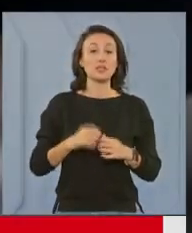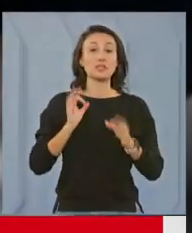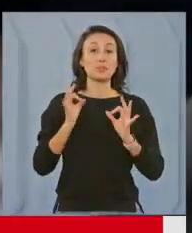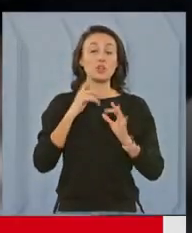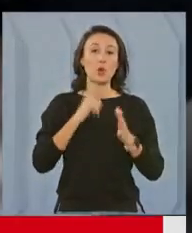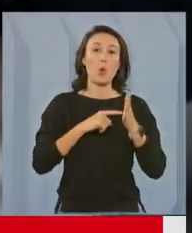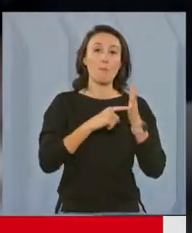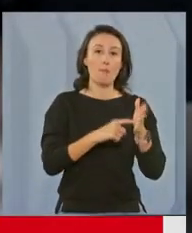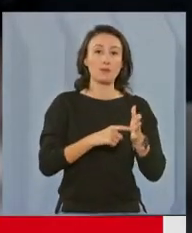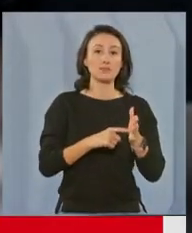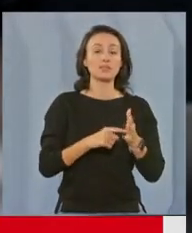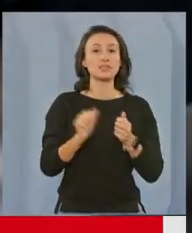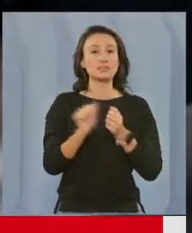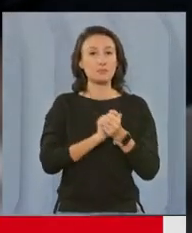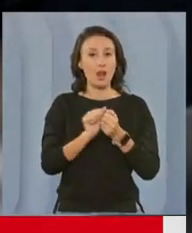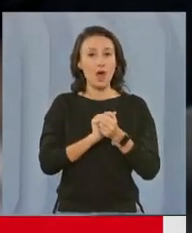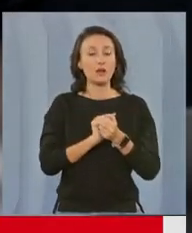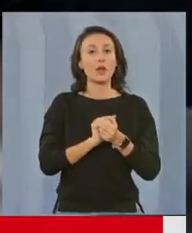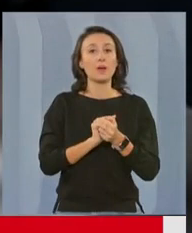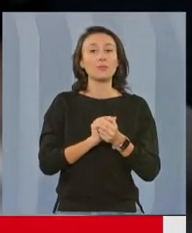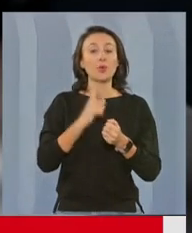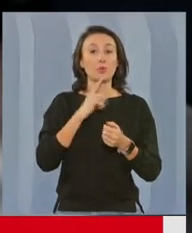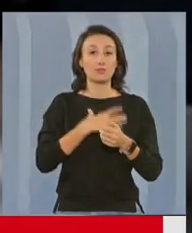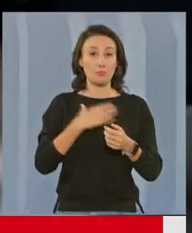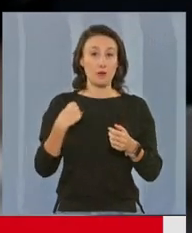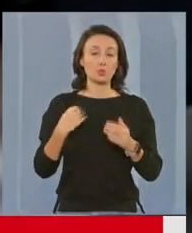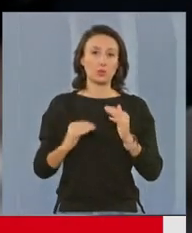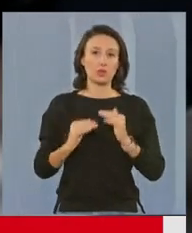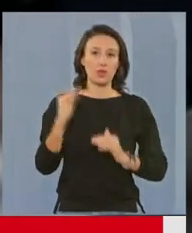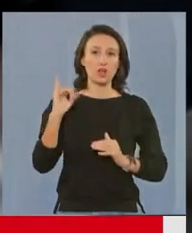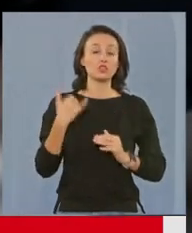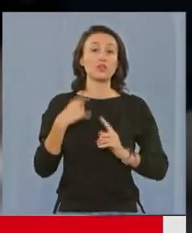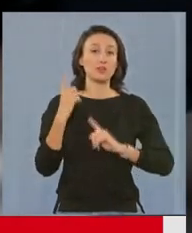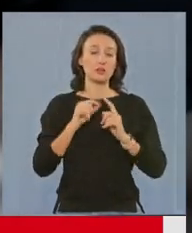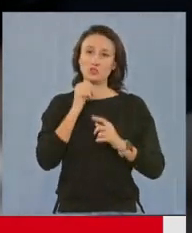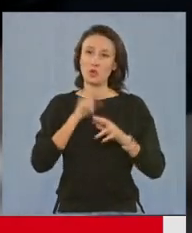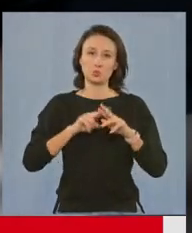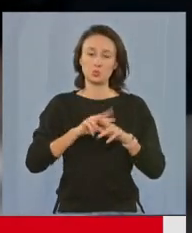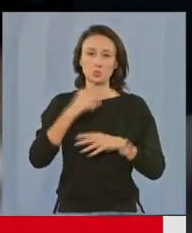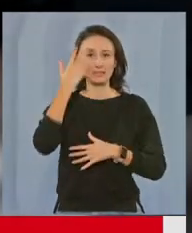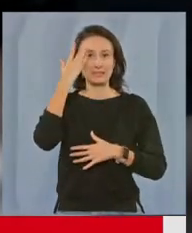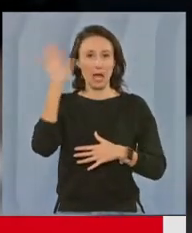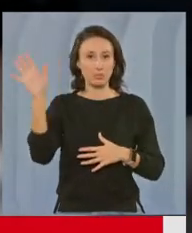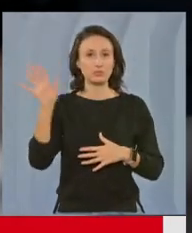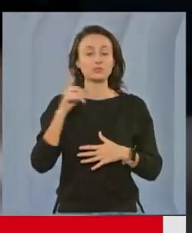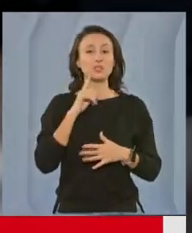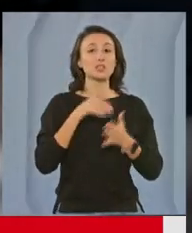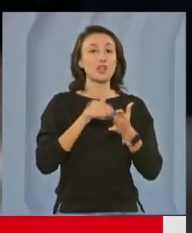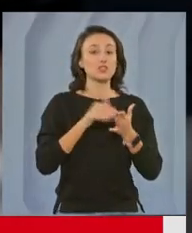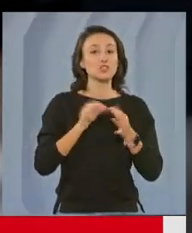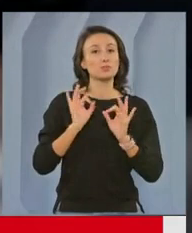Specialiștii recomandă în primul rând spălarea așternuturilor la o temperatură ridicată, iar dacă nici așa nu scapă, să apeleze la